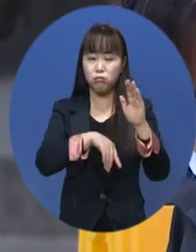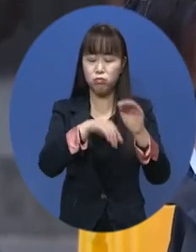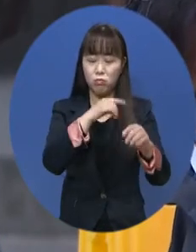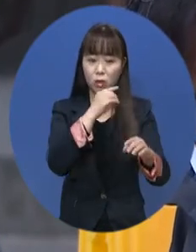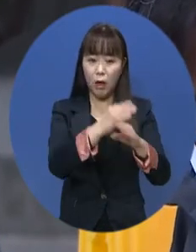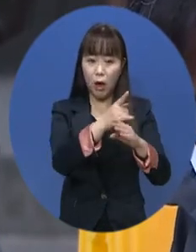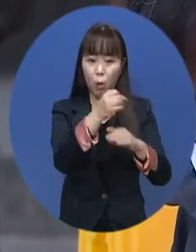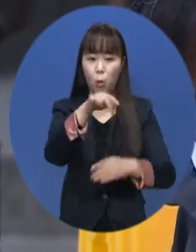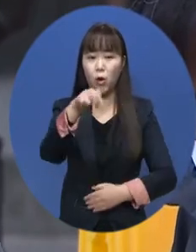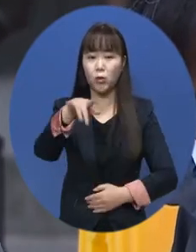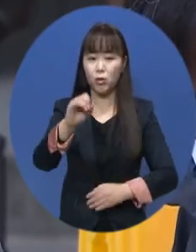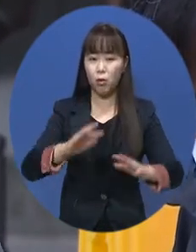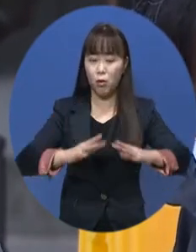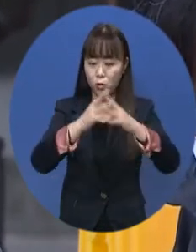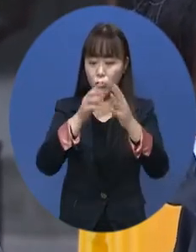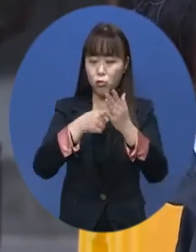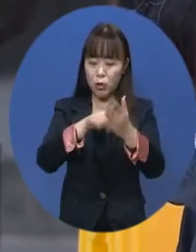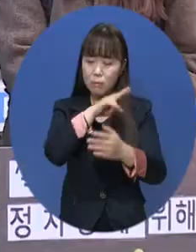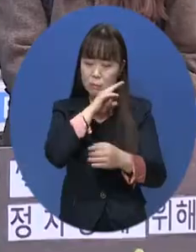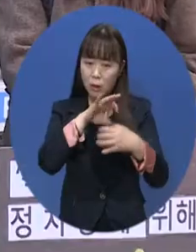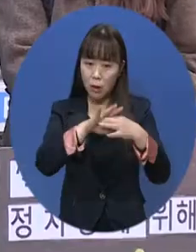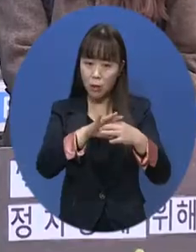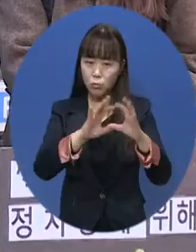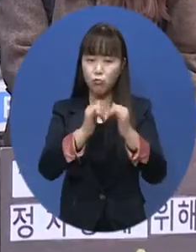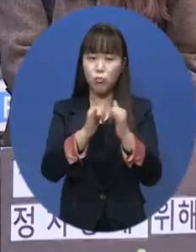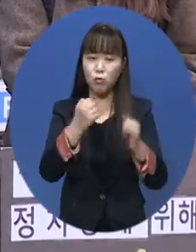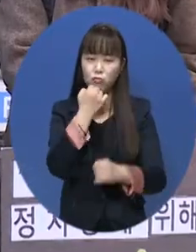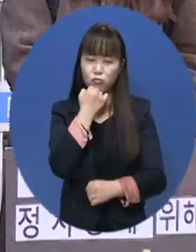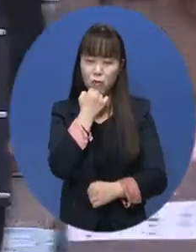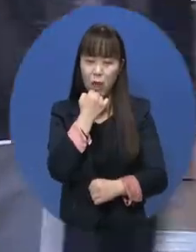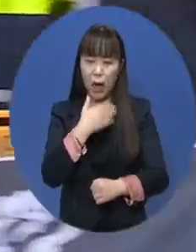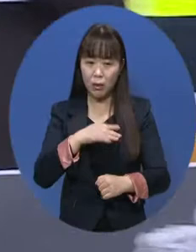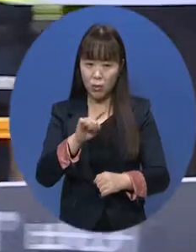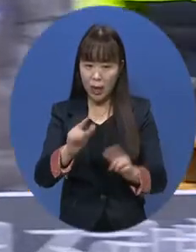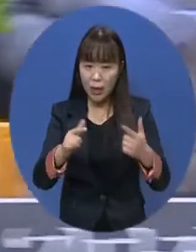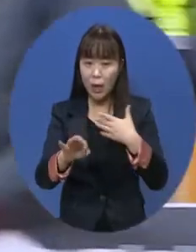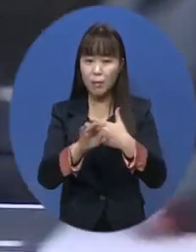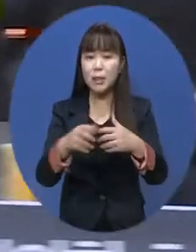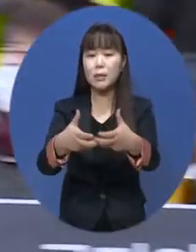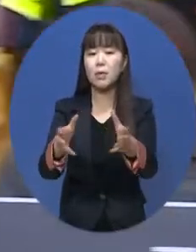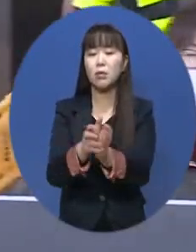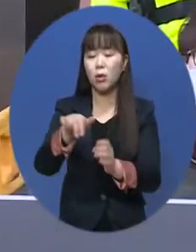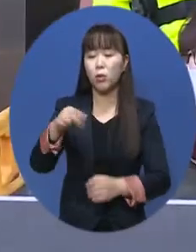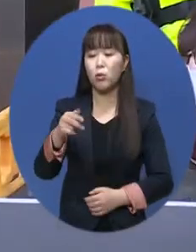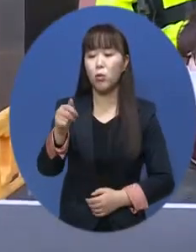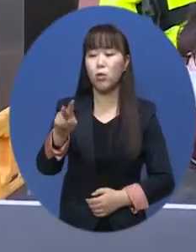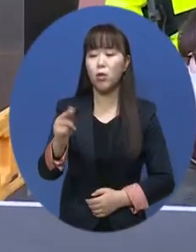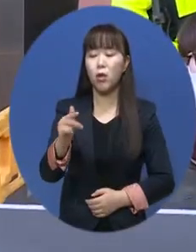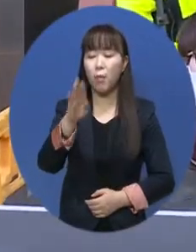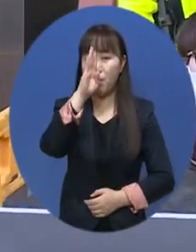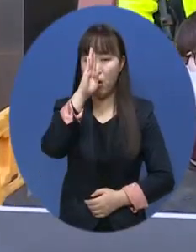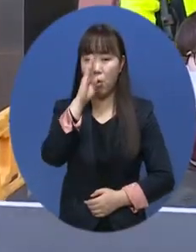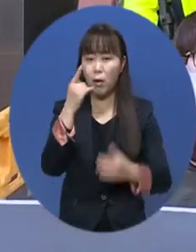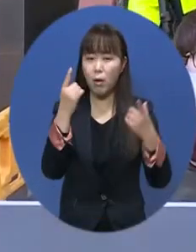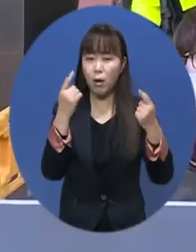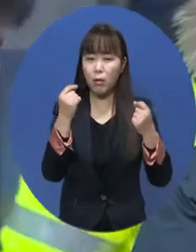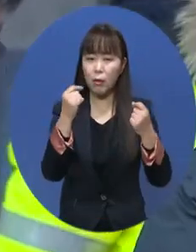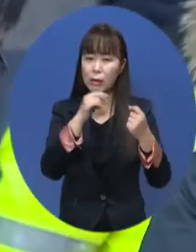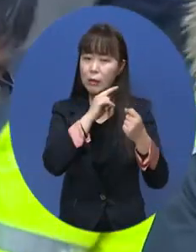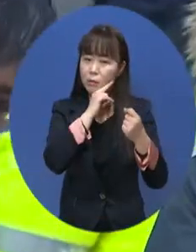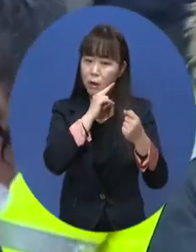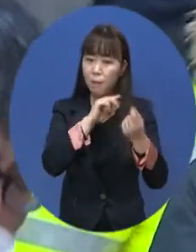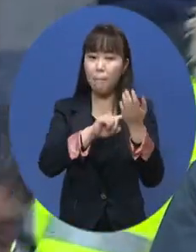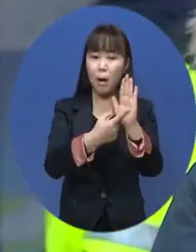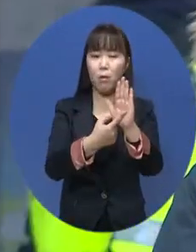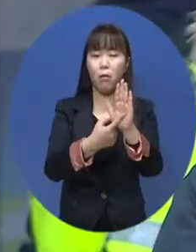관련 기자회견에서 국민을 우습게 하는 것이 아니라면 집단적 조현병이 아닌지 의심될 정도라고 발언해